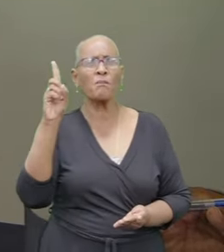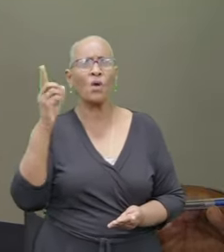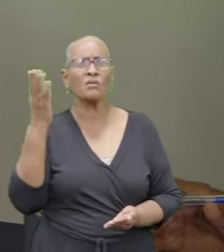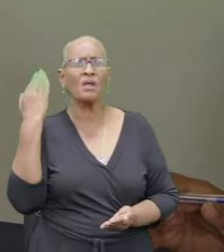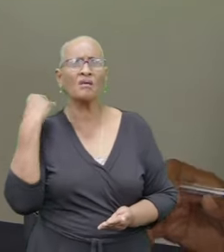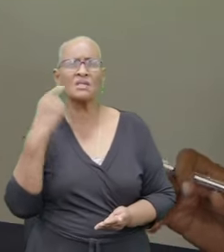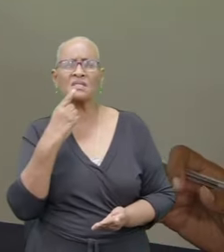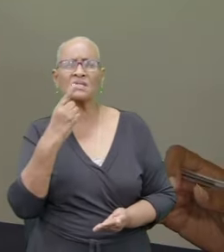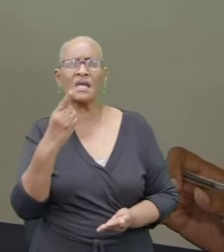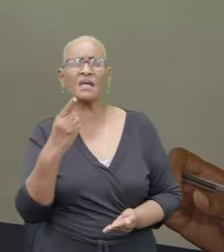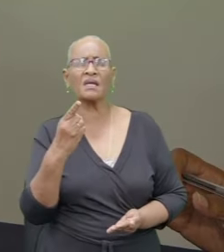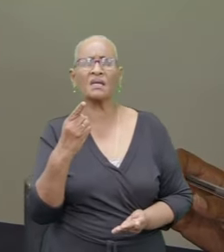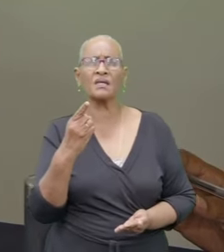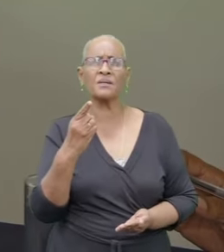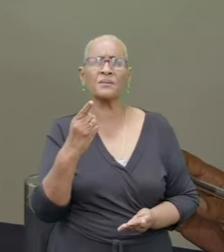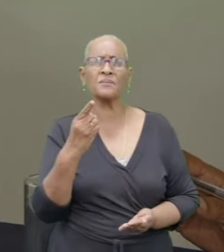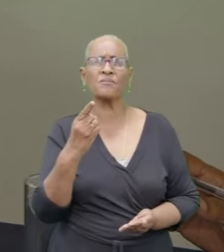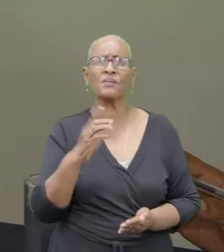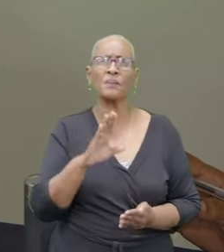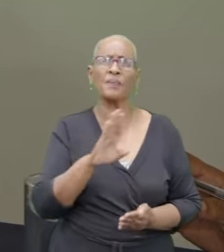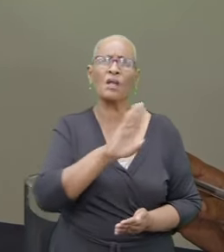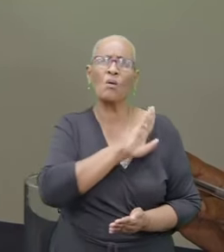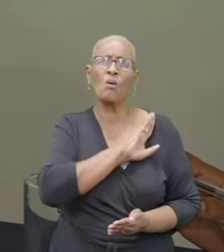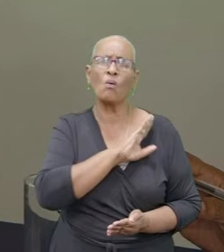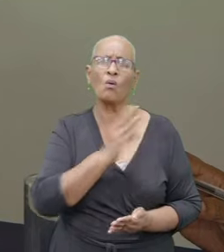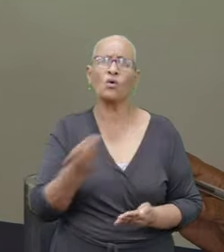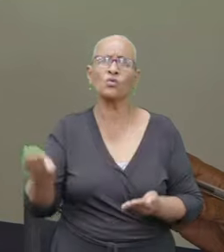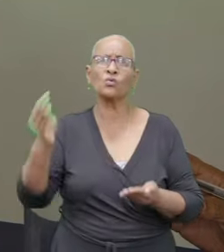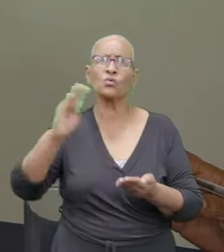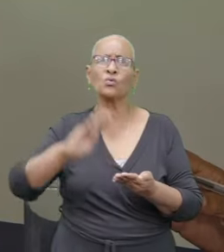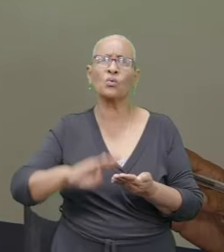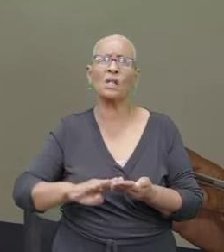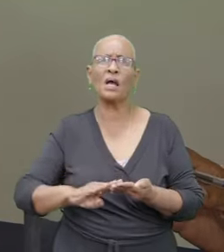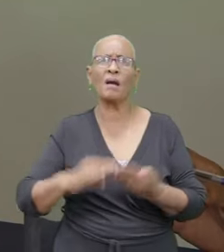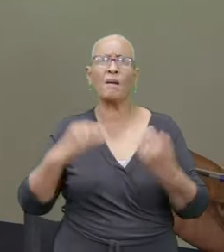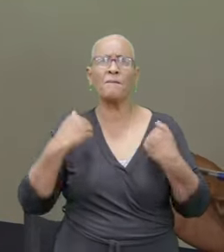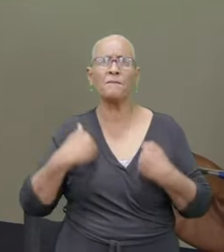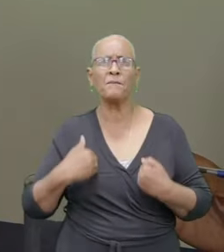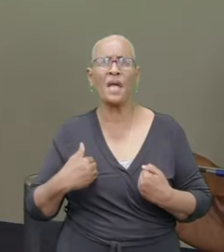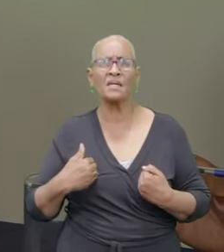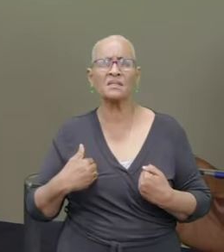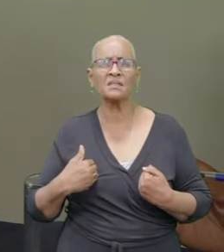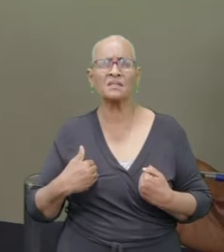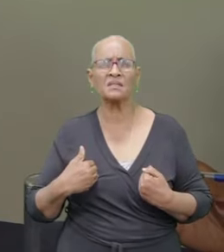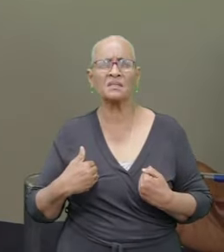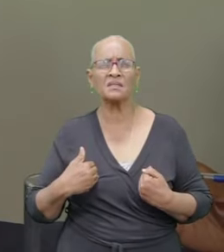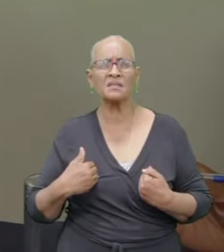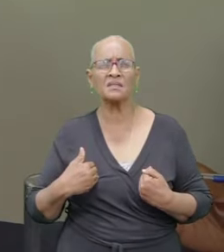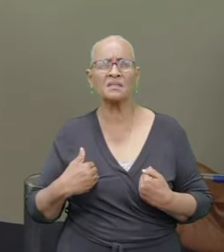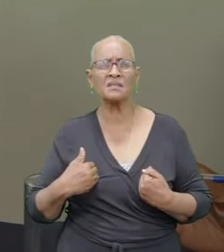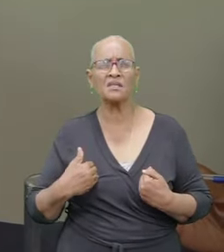aangehaald. Er was ook een toelage om ervoor te zorgen dat ze hier blijven. Dat was ook